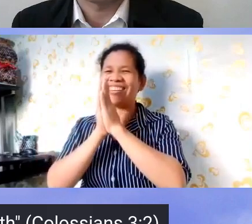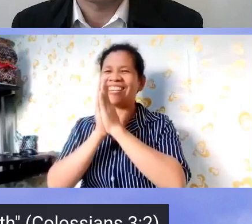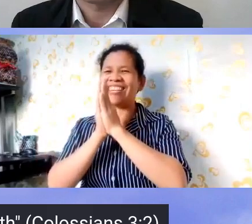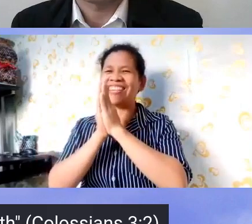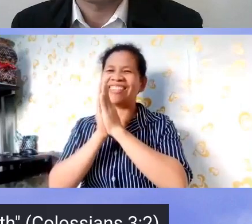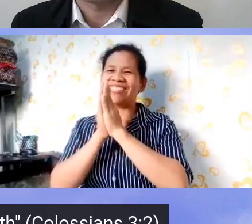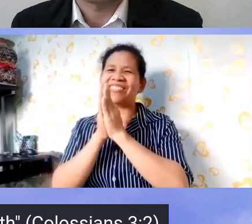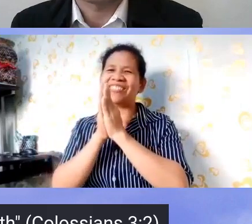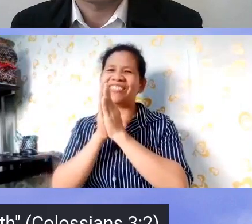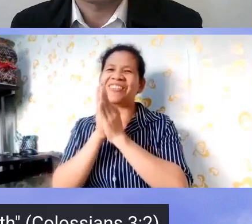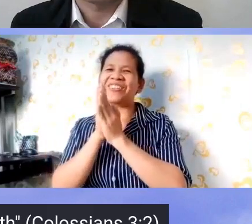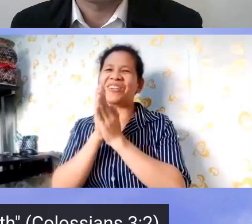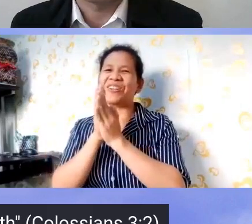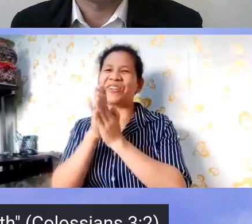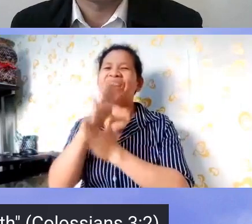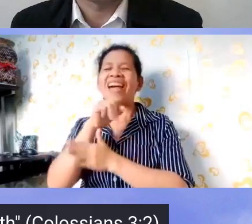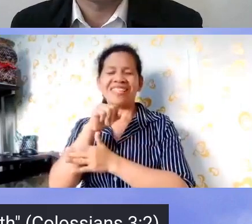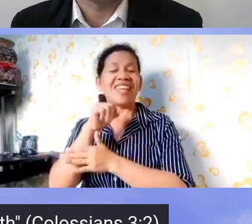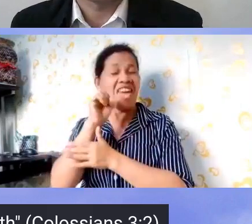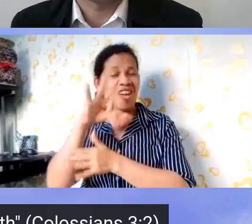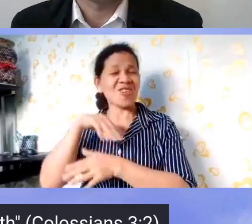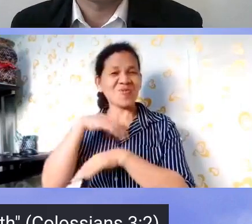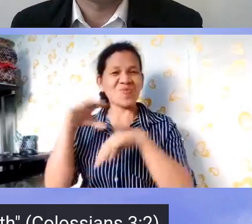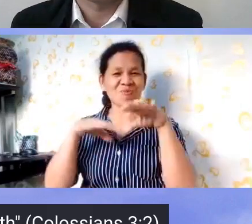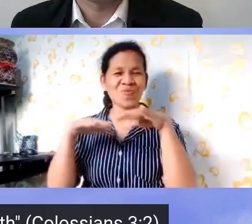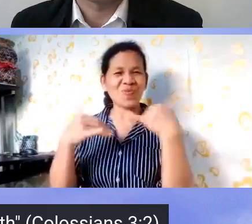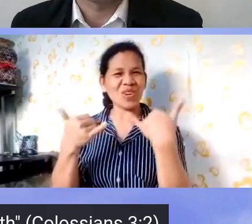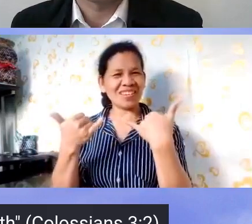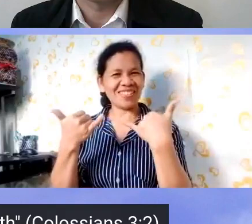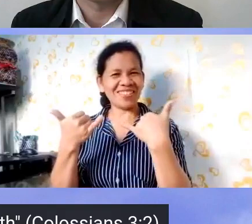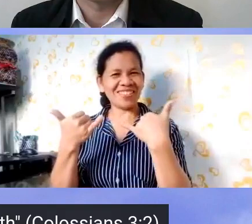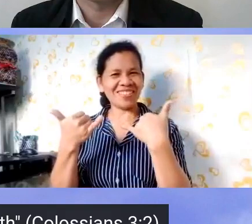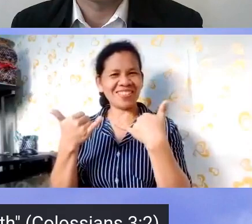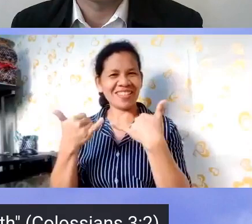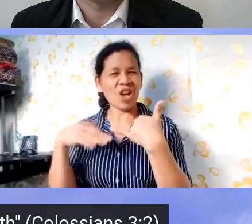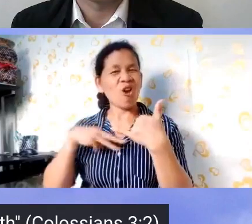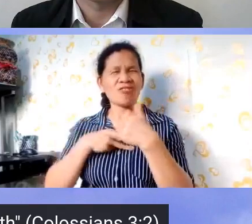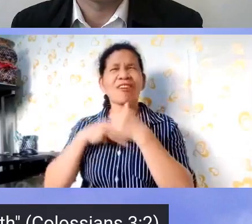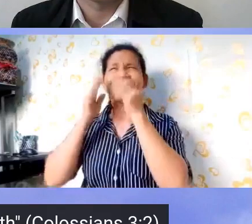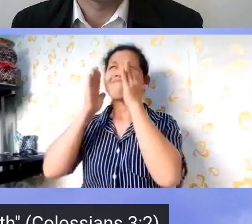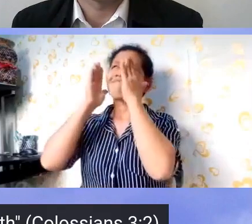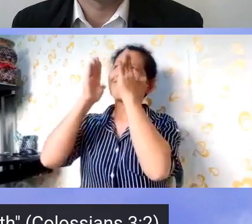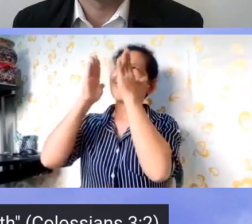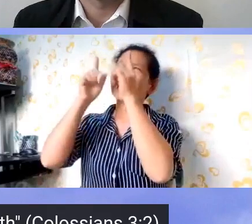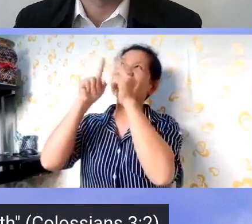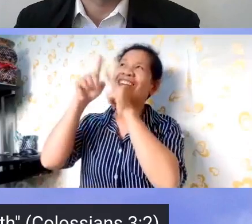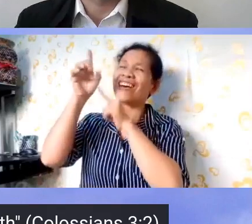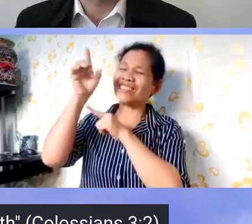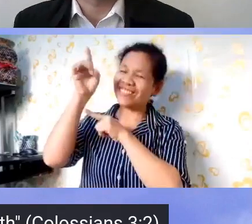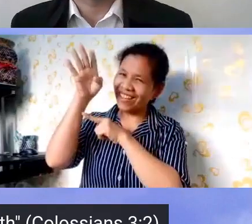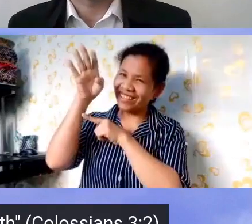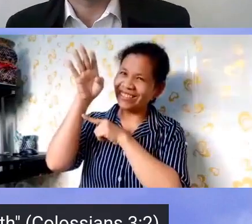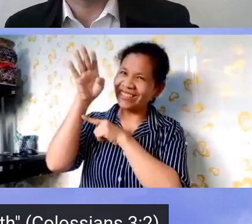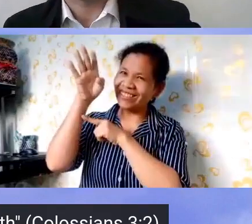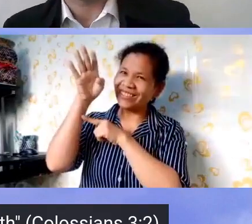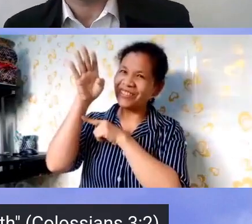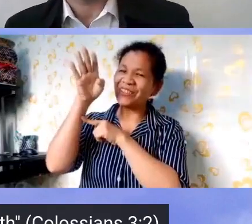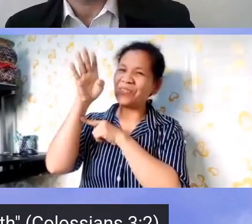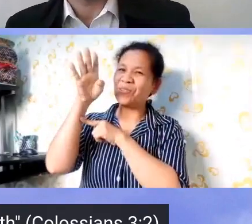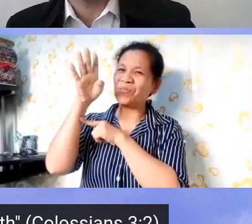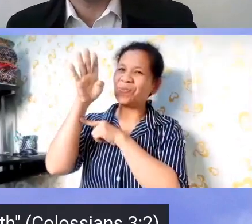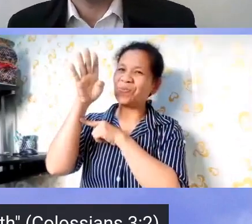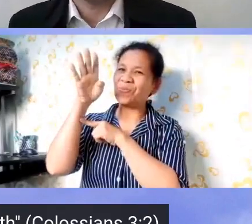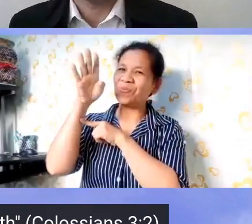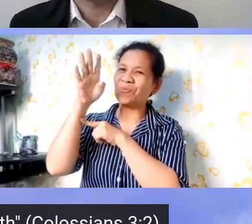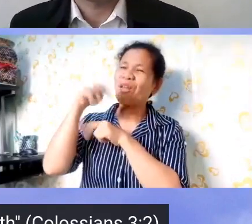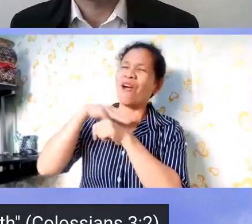ating isinasagawa, mga minamahal mga kapatid ko, sapagkat nakatuon tayo sa mga bagay na naroon sa